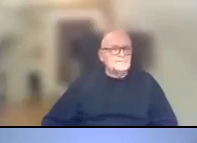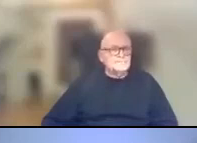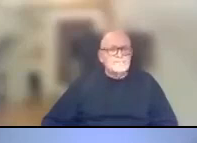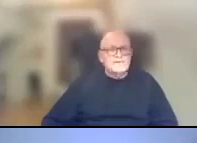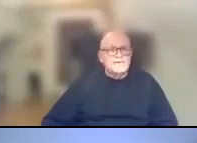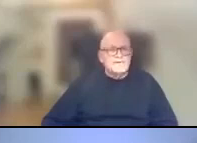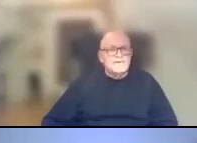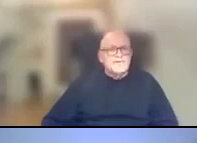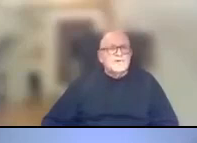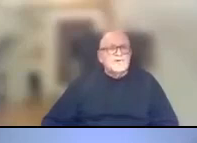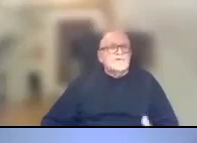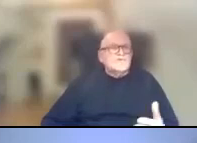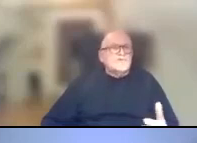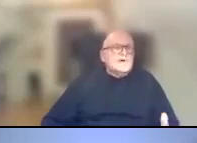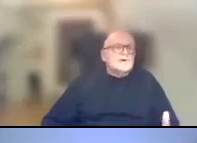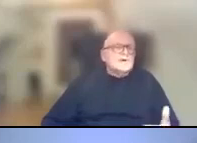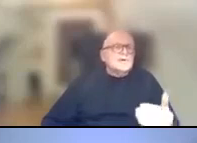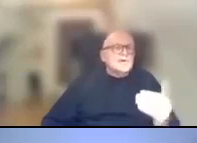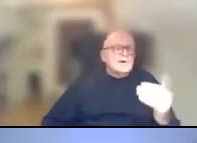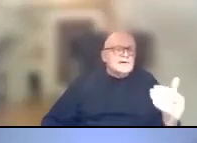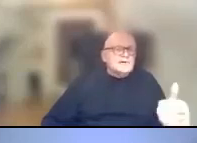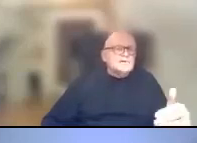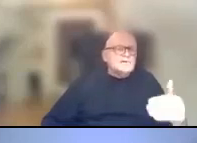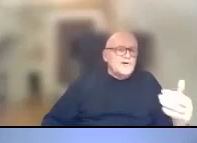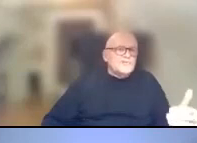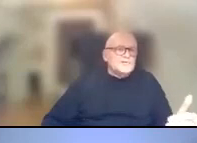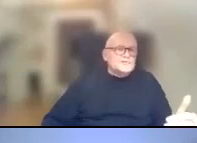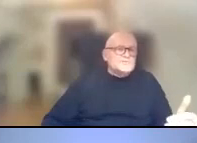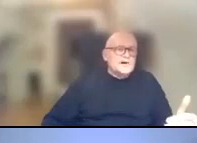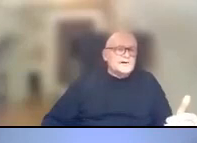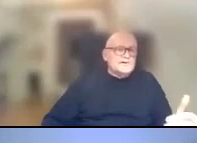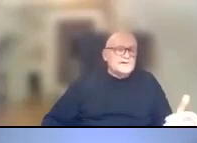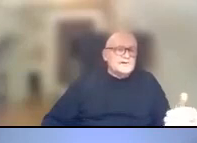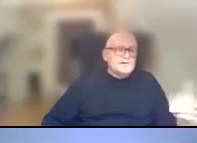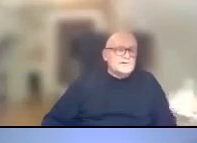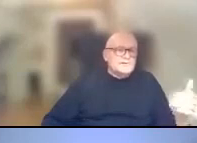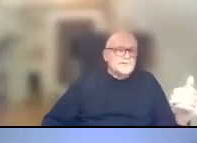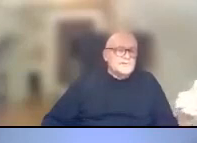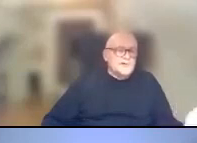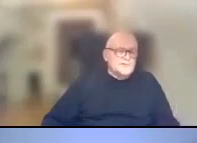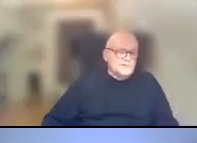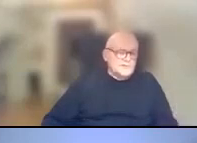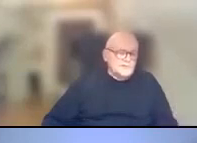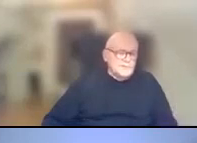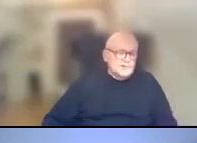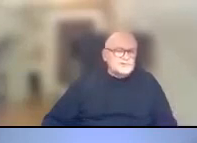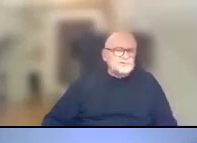waren. Und von daher reichen die Aufdeckungsbarrieren